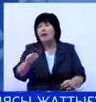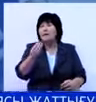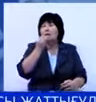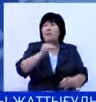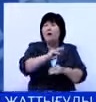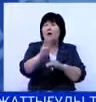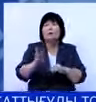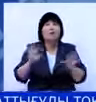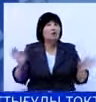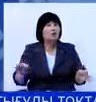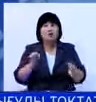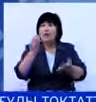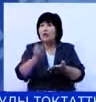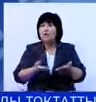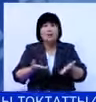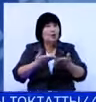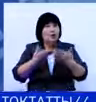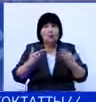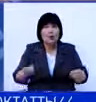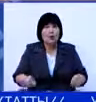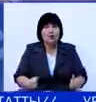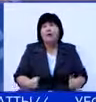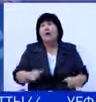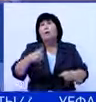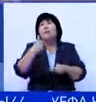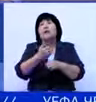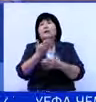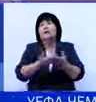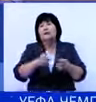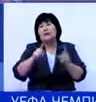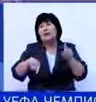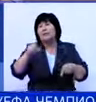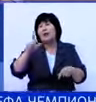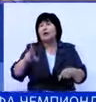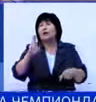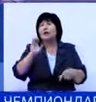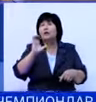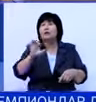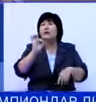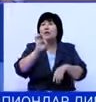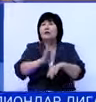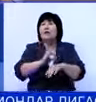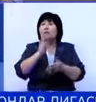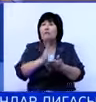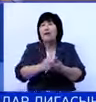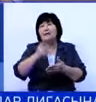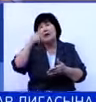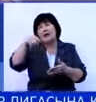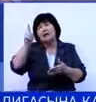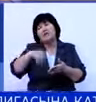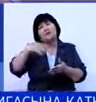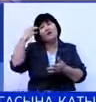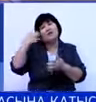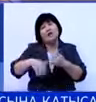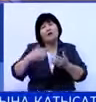қамтуда ешқандай мәселе жоқ. Басты мәселе кейбір адамдардың коронавирустың барына сенбей салғырттық